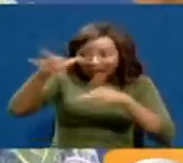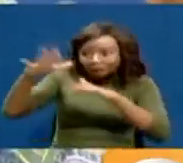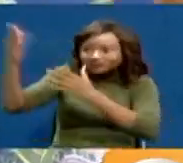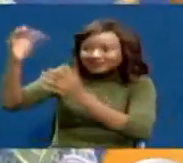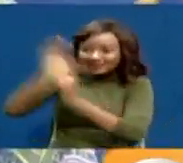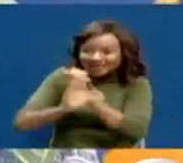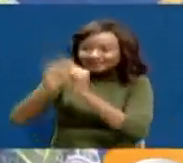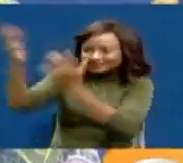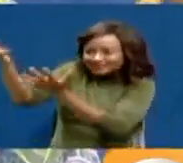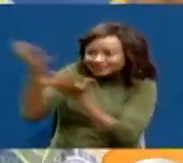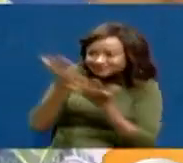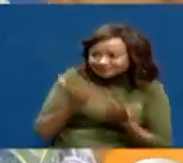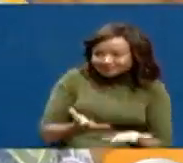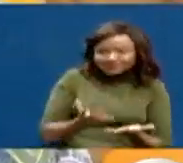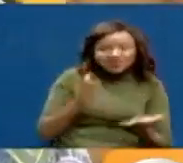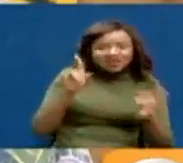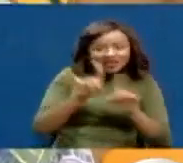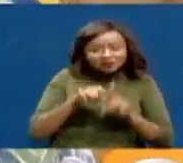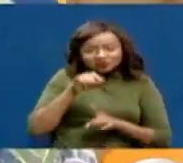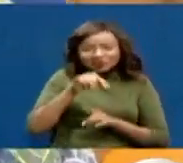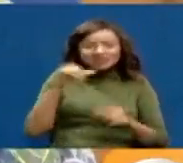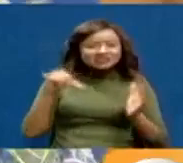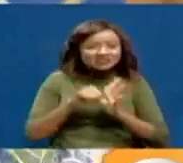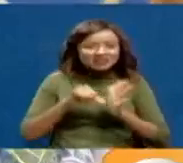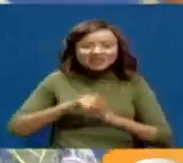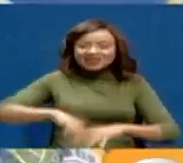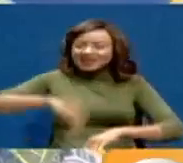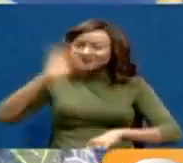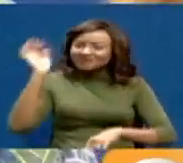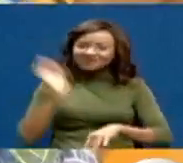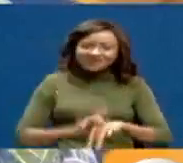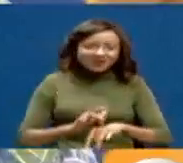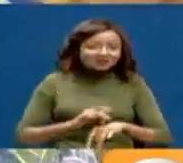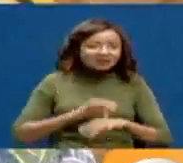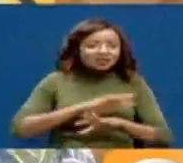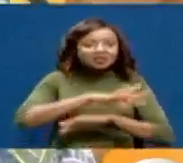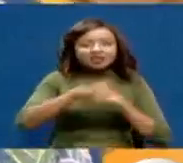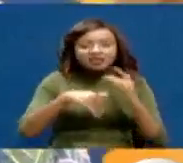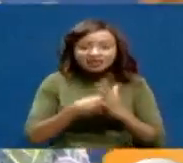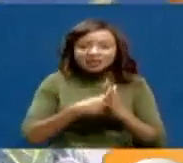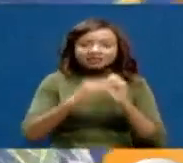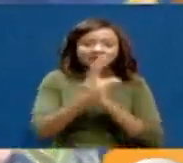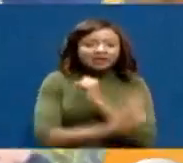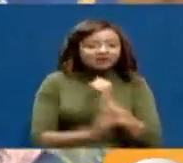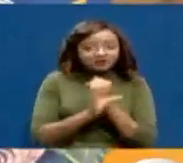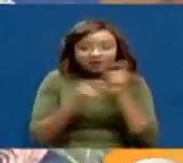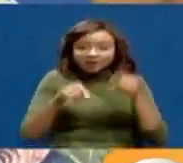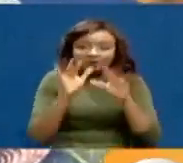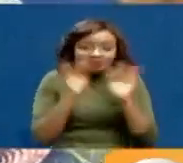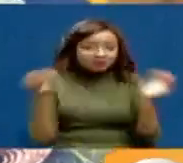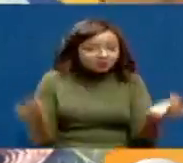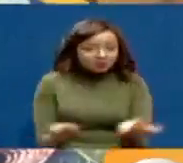ambaye inakumba karibu kila taifa duniani.